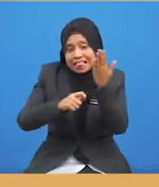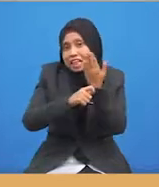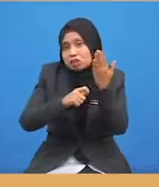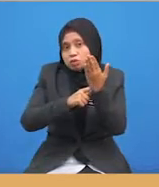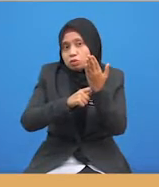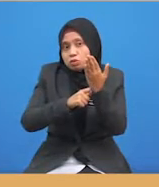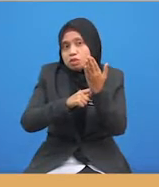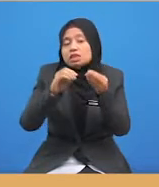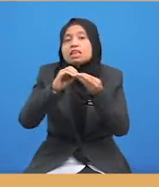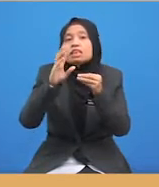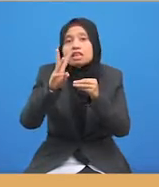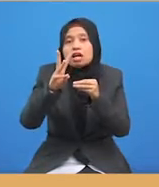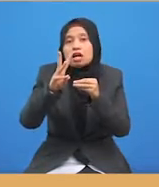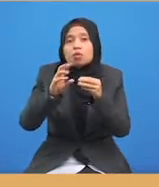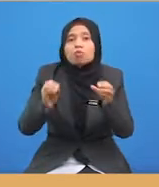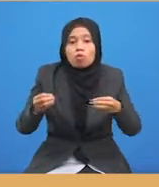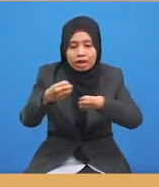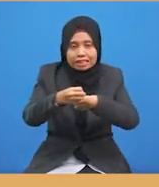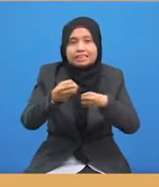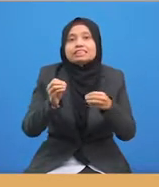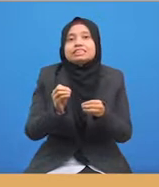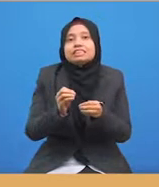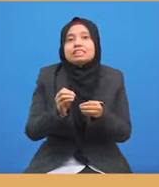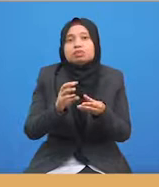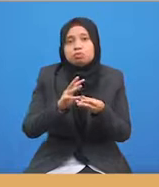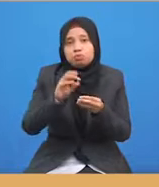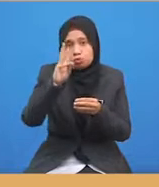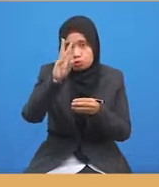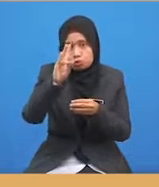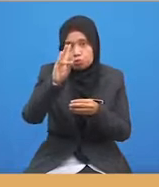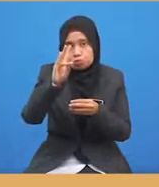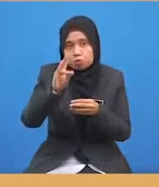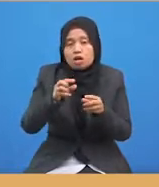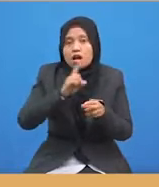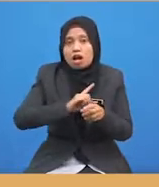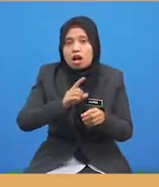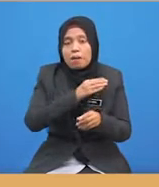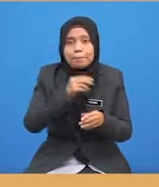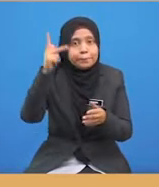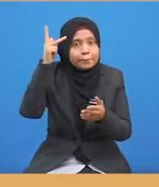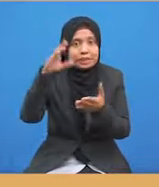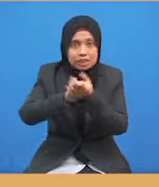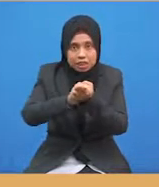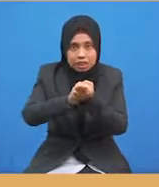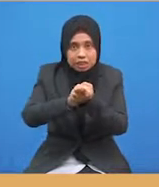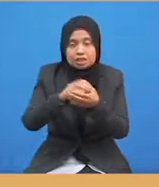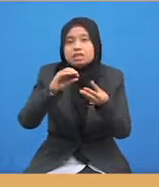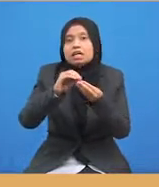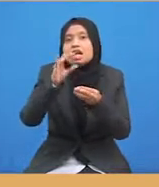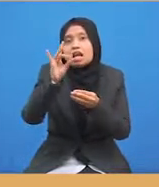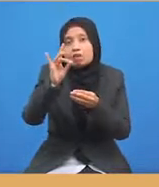Teknologi. 6. Organisasi sosial. 7. Agama dan kepercayaan.